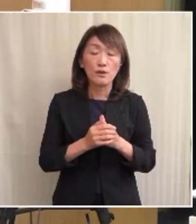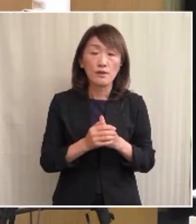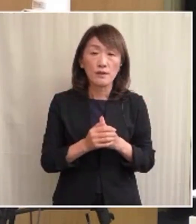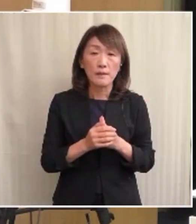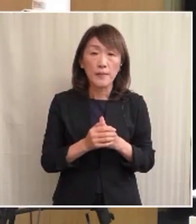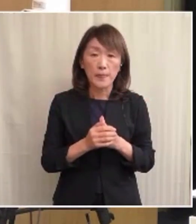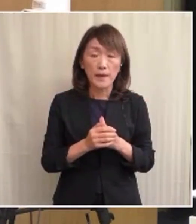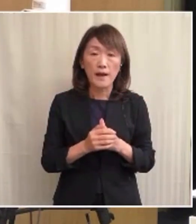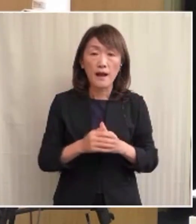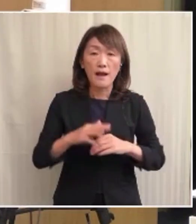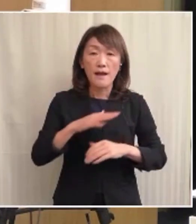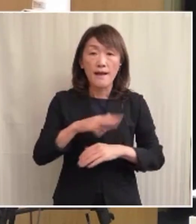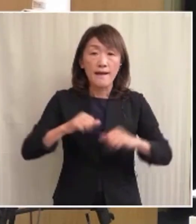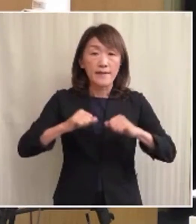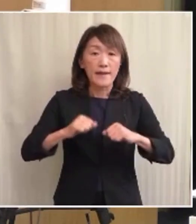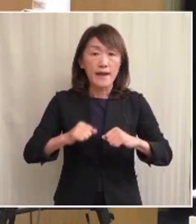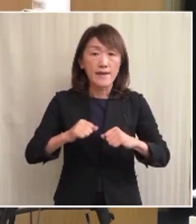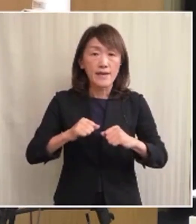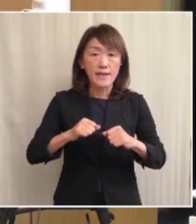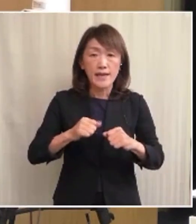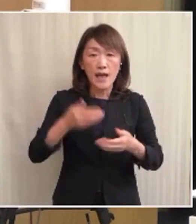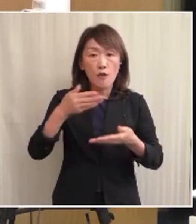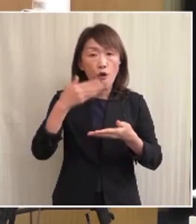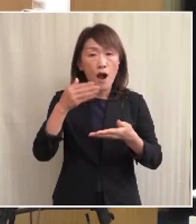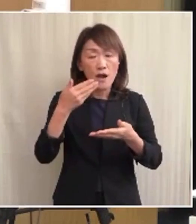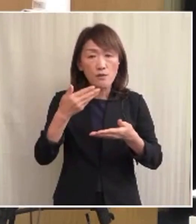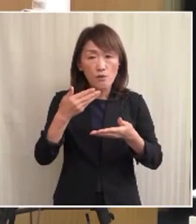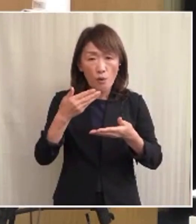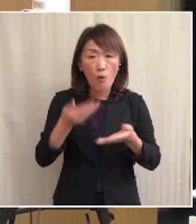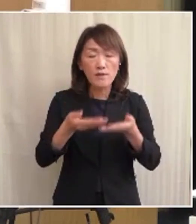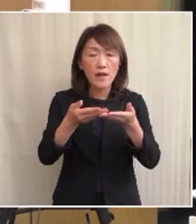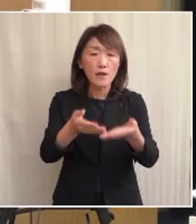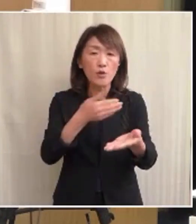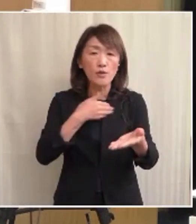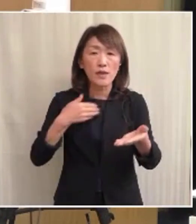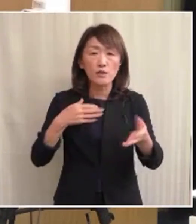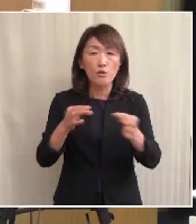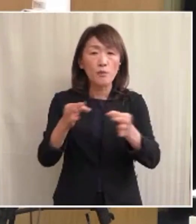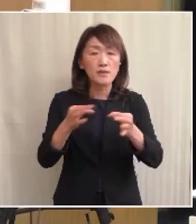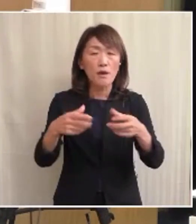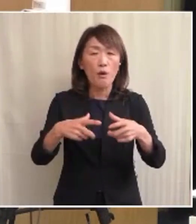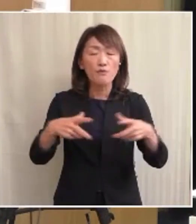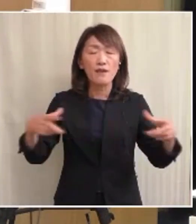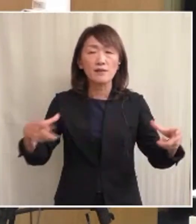った元気ご飯を提供していただくお店を増やしていきたいというふうに考えております。